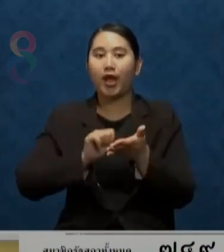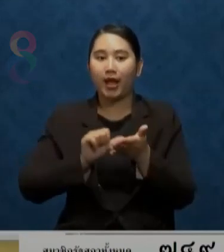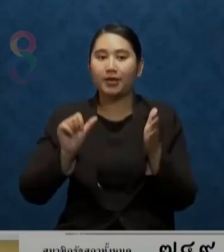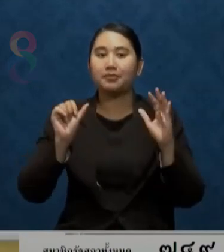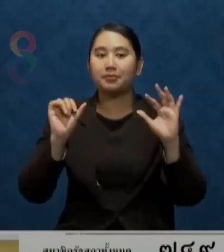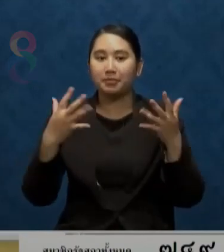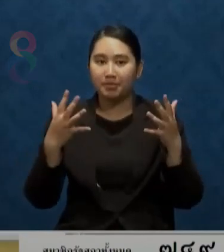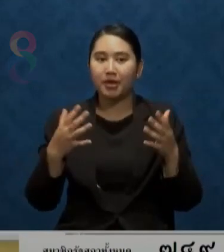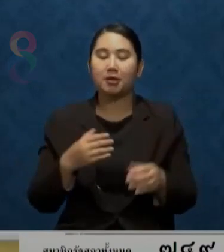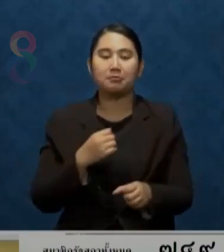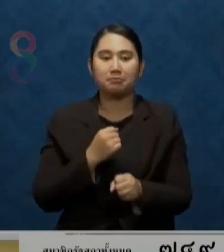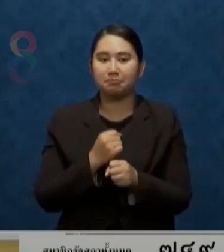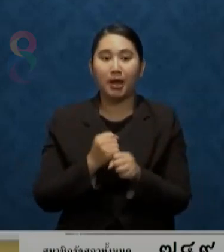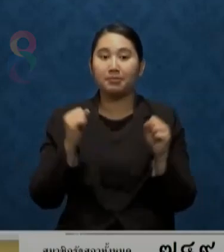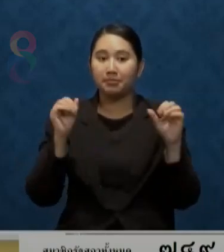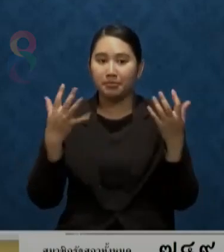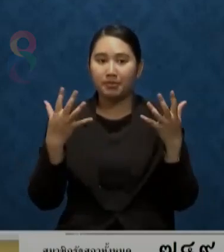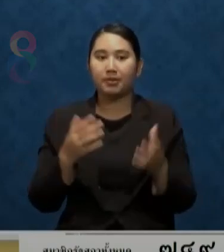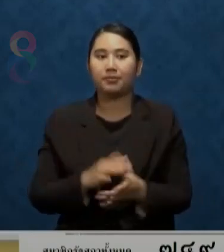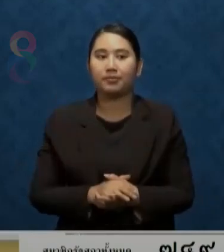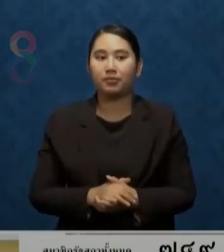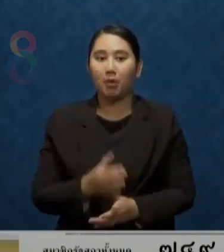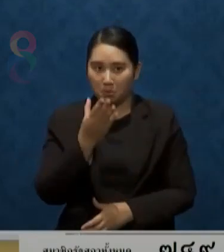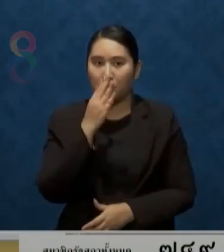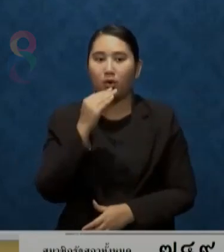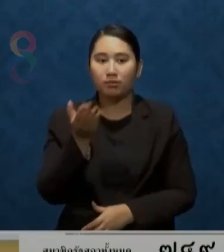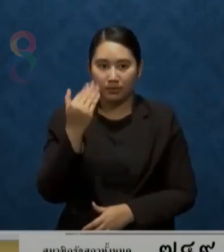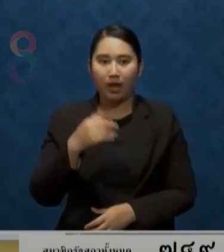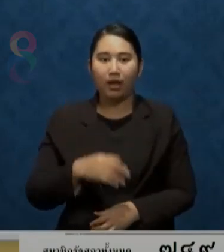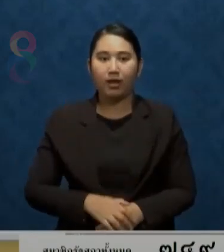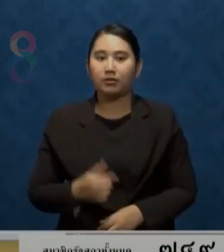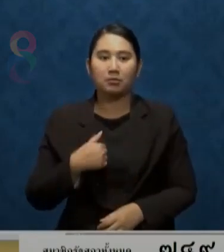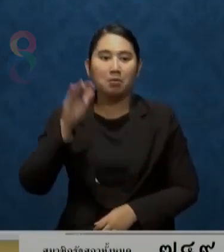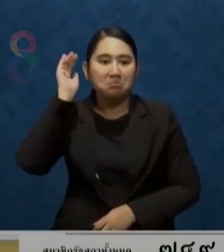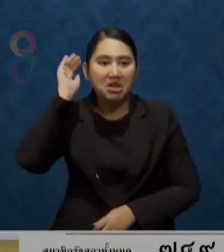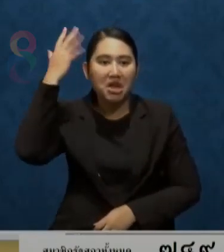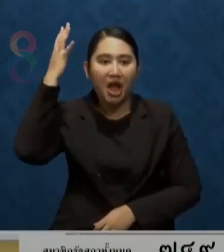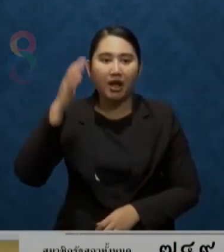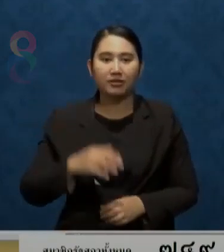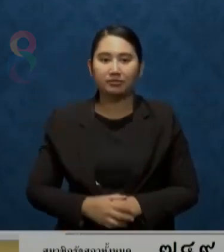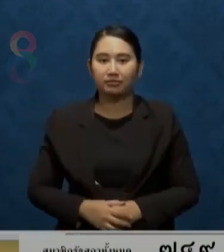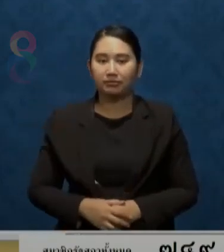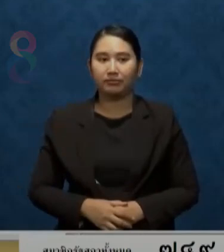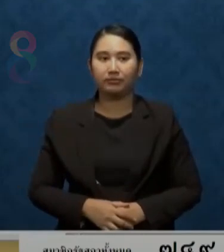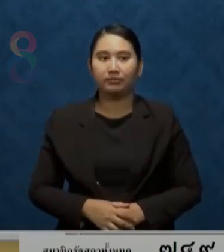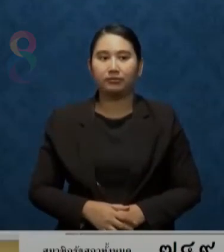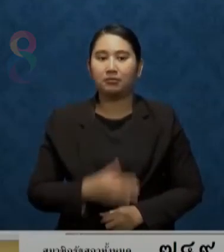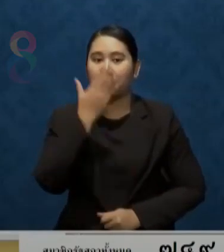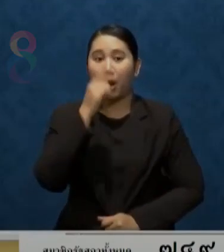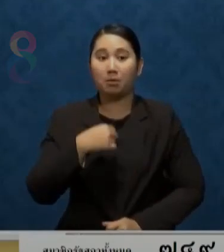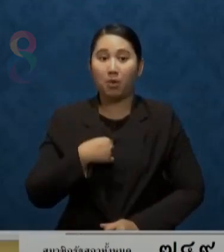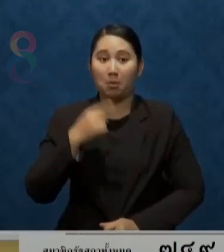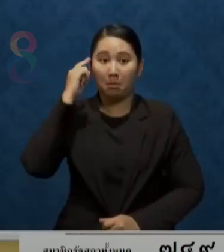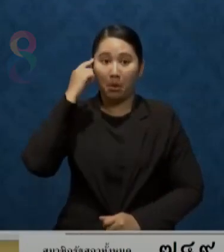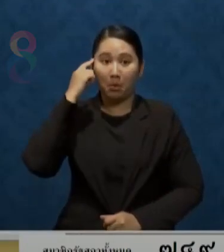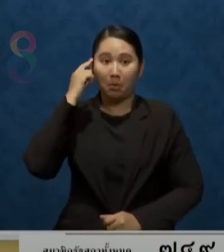ำเนินการ112แล้วเนี่ยนะครับถ้าจะพูดก็พูดมาครับแต่ผมไม่เชื่อแล้วล่ะครับเพราะผมไม่รู้ว่าไอ้สิ่ง